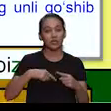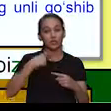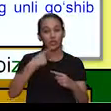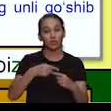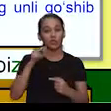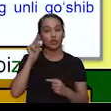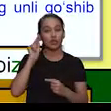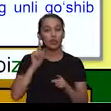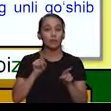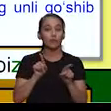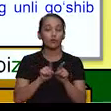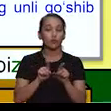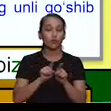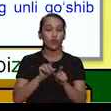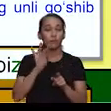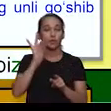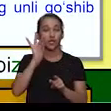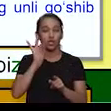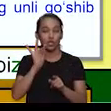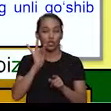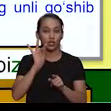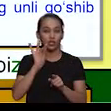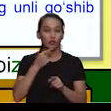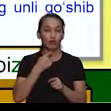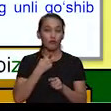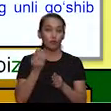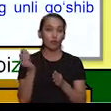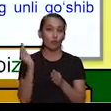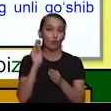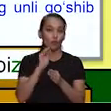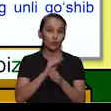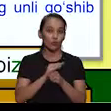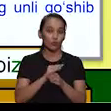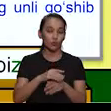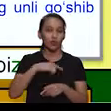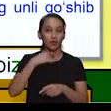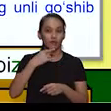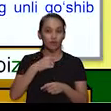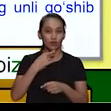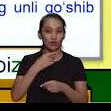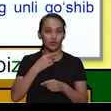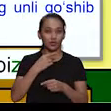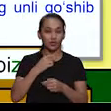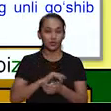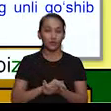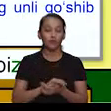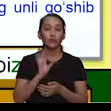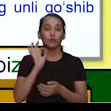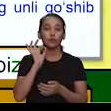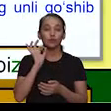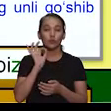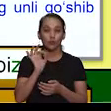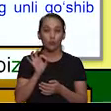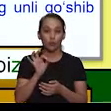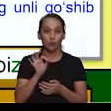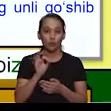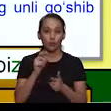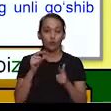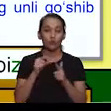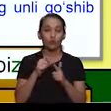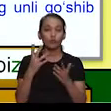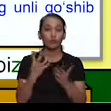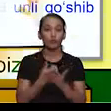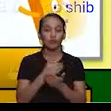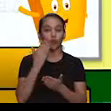va ushbu so'zdan so'ng bir unli tovushni qo'shib talaffuz qilsangiz, siz hech qanday